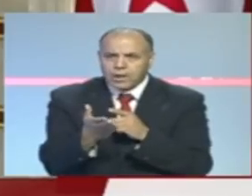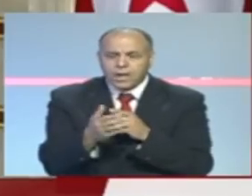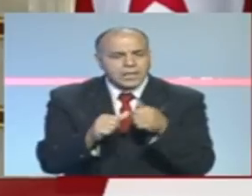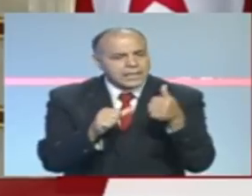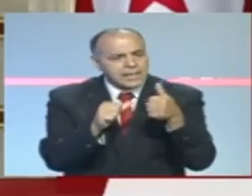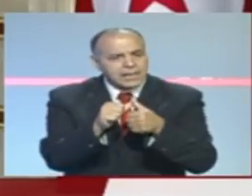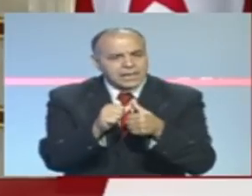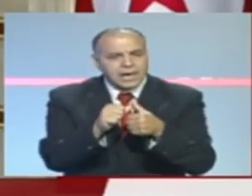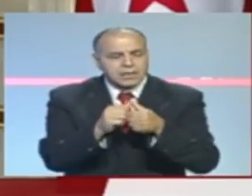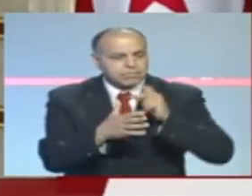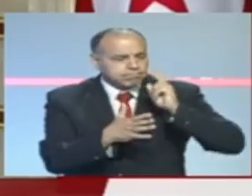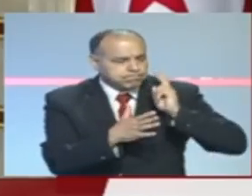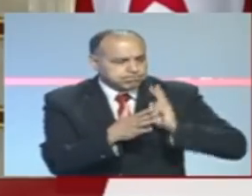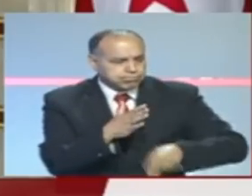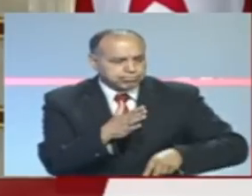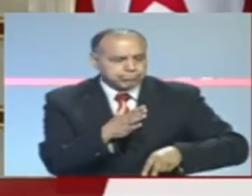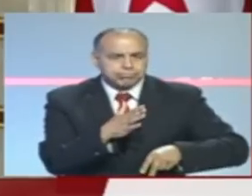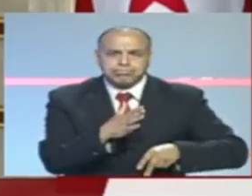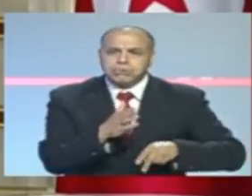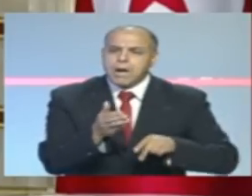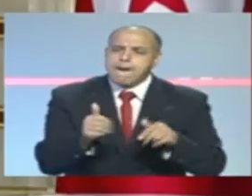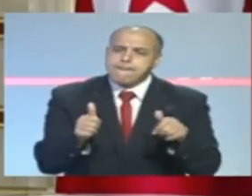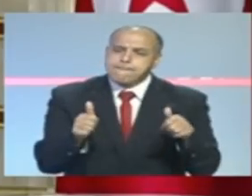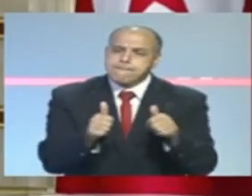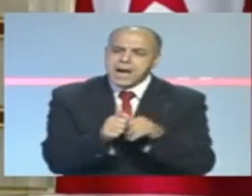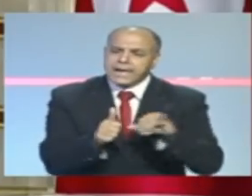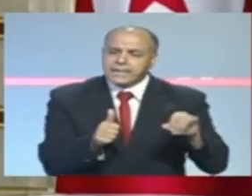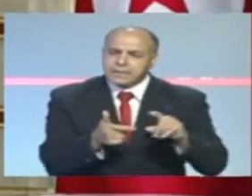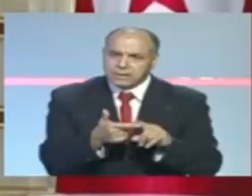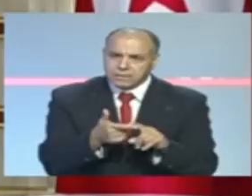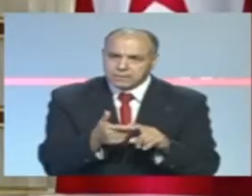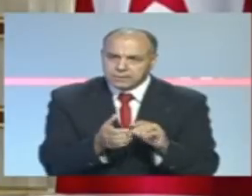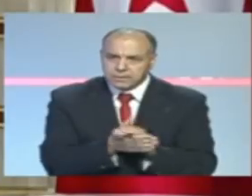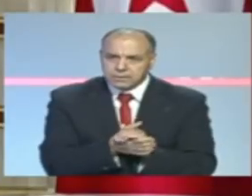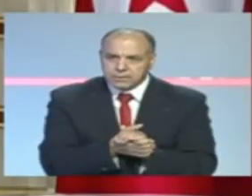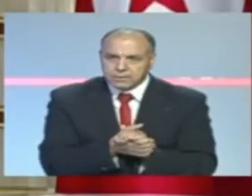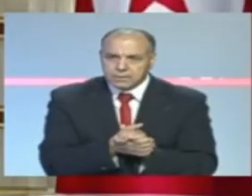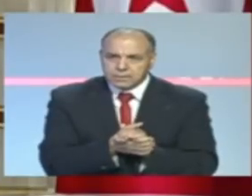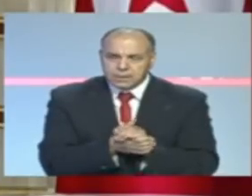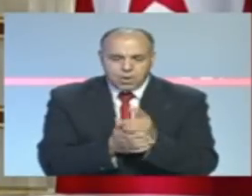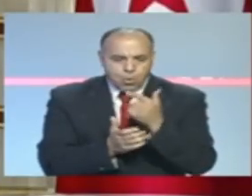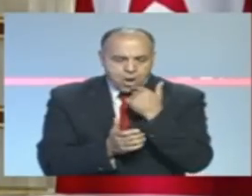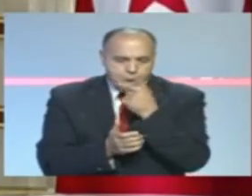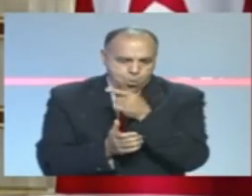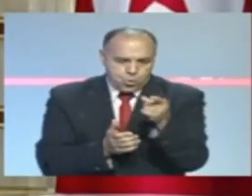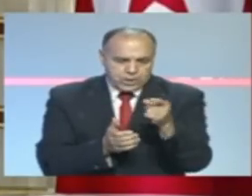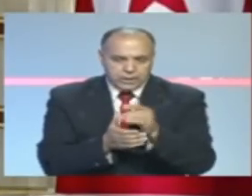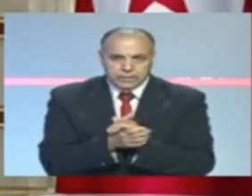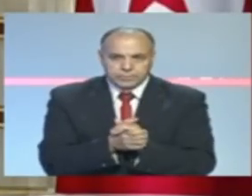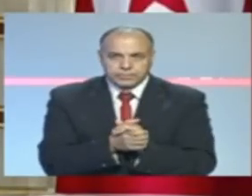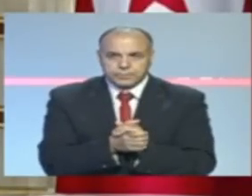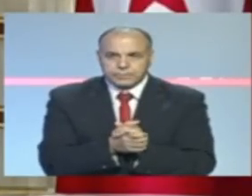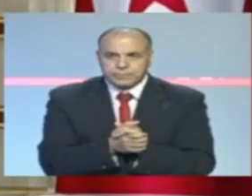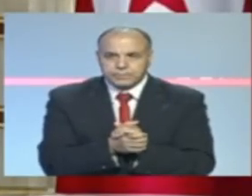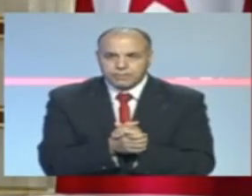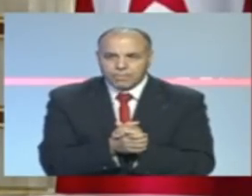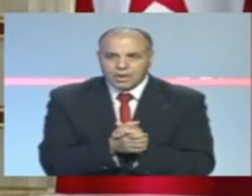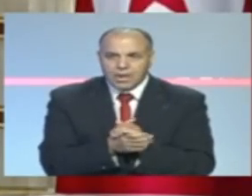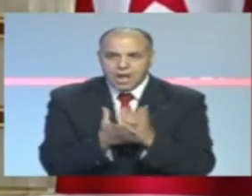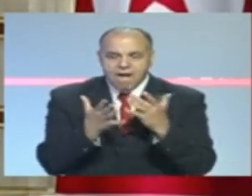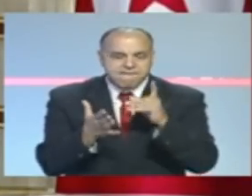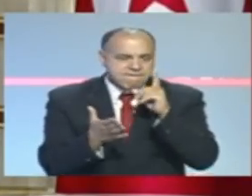توقيع هذه الاتفاقيه واقول لهذه